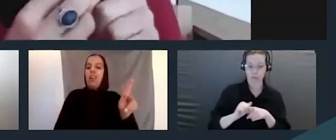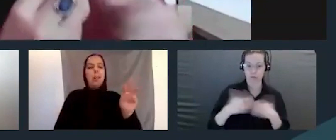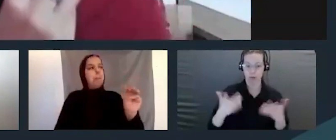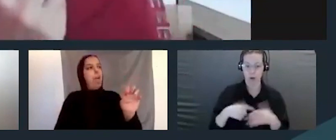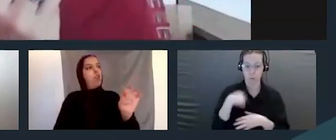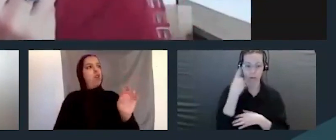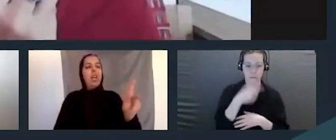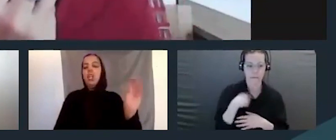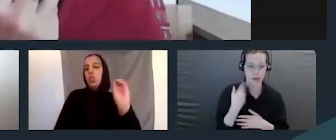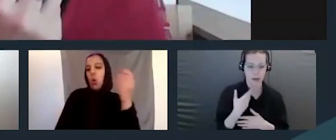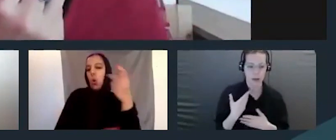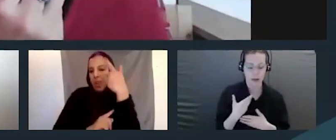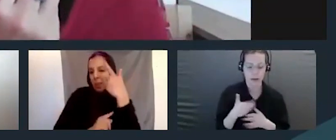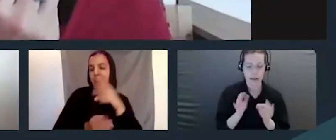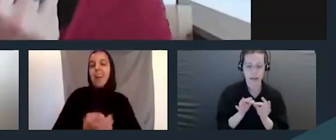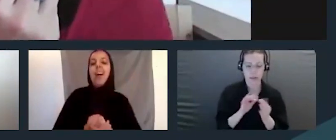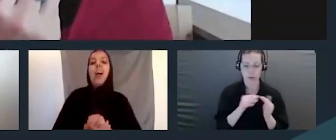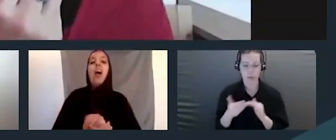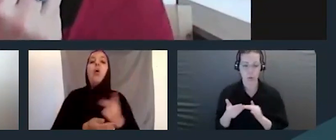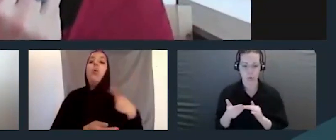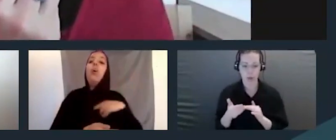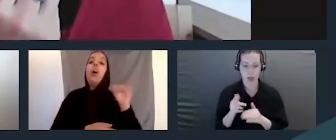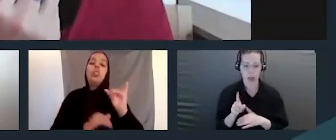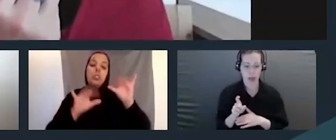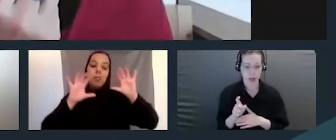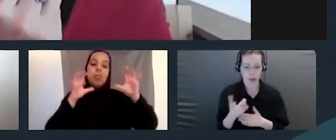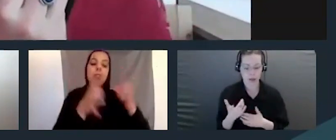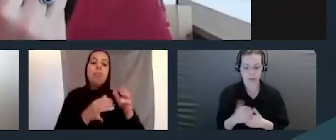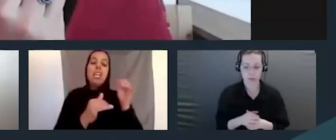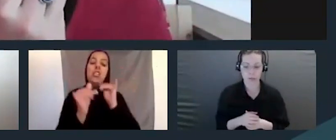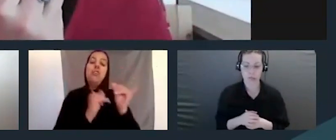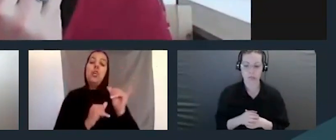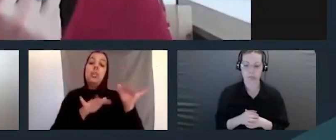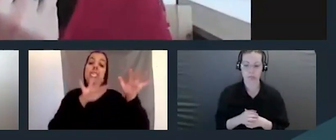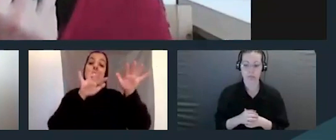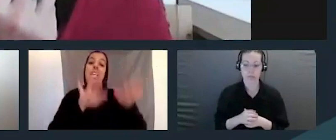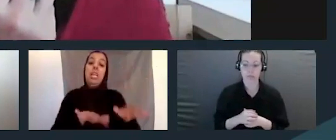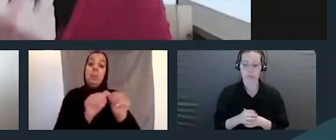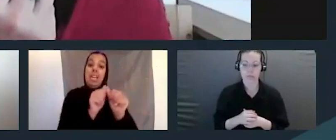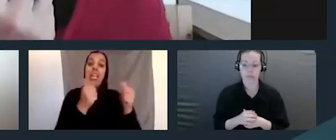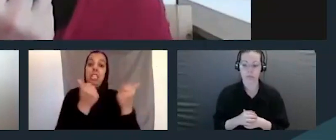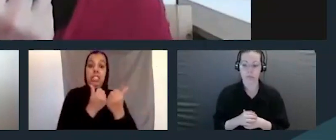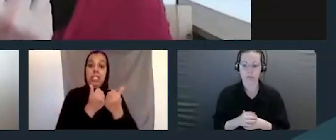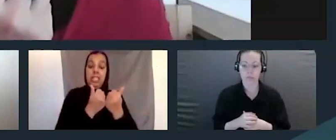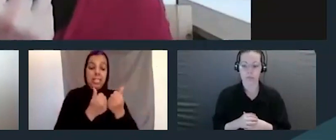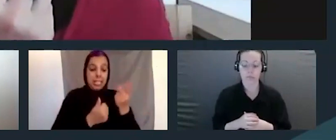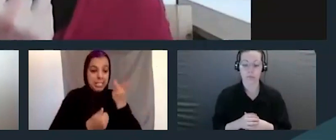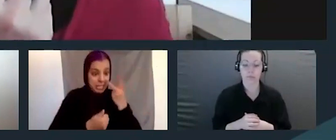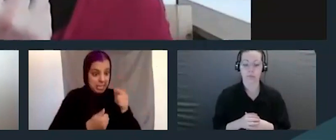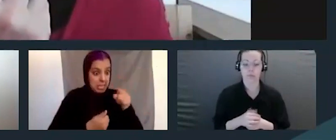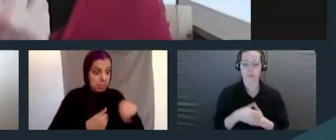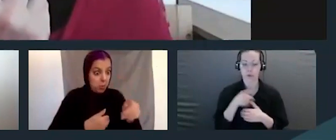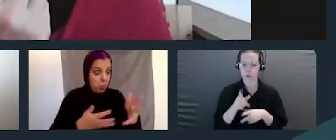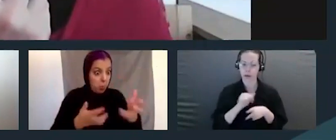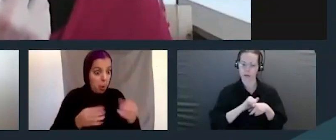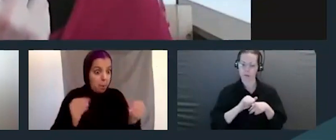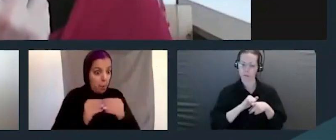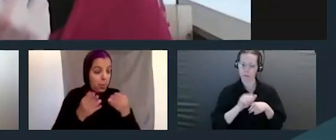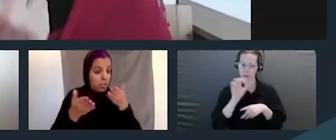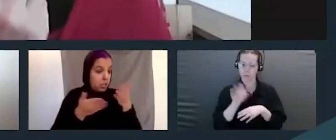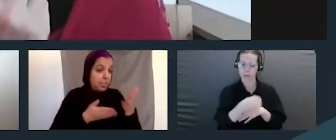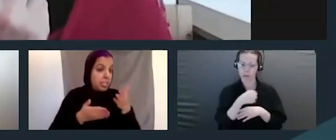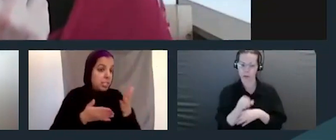En fait, ce sont des agents d'établissement pour établir s'ils ont besoin de services pour gérer,